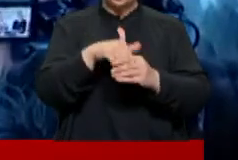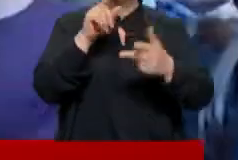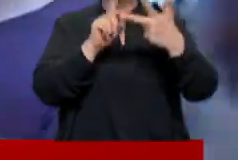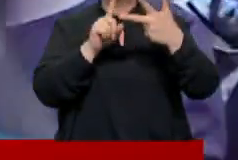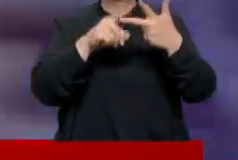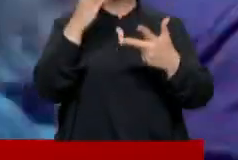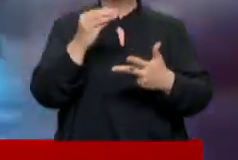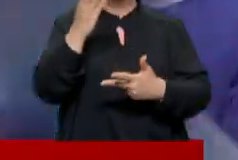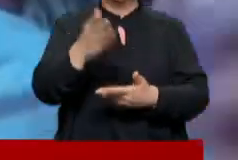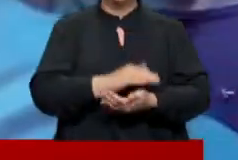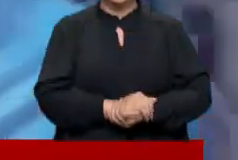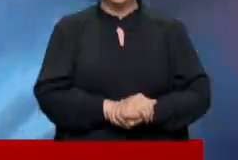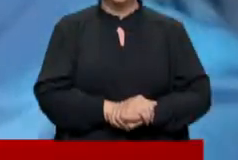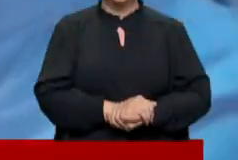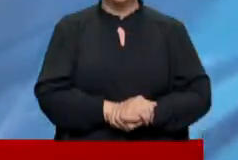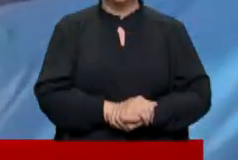parti oldu.